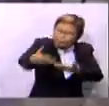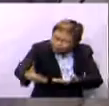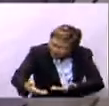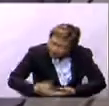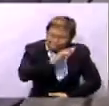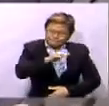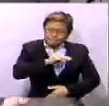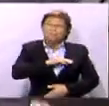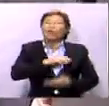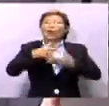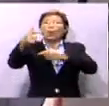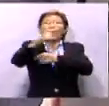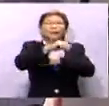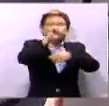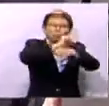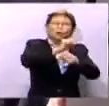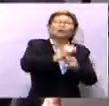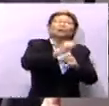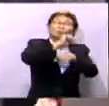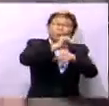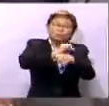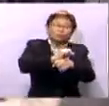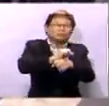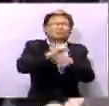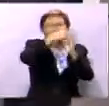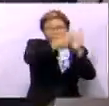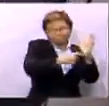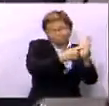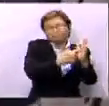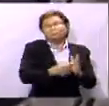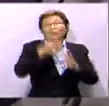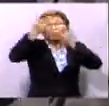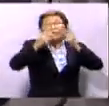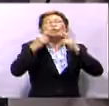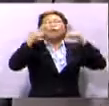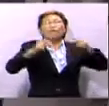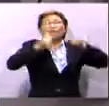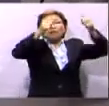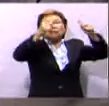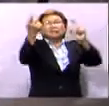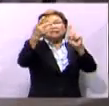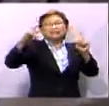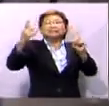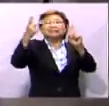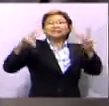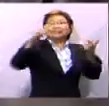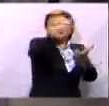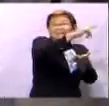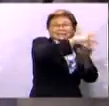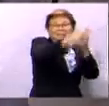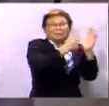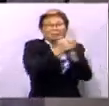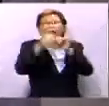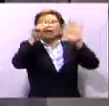dan Tugas-Tugas Pembangunan Sri Lanka, Tilak Marapana. Lawatan rasmi pertama Perdana Menteri ke Sri Lanka ini juga bersempena dengan